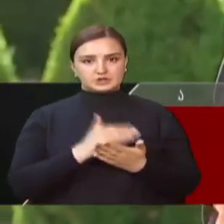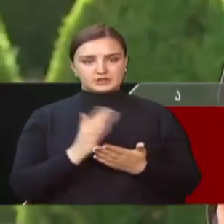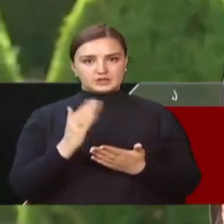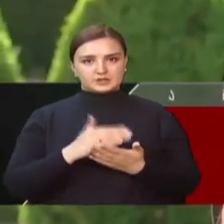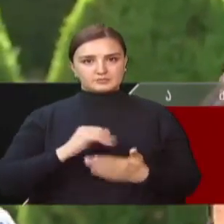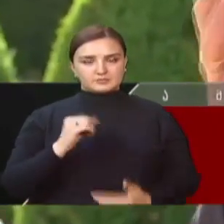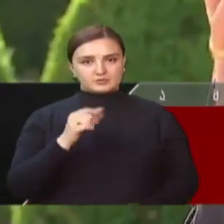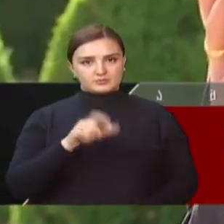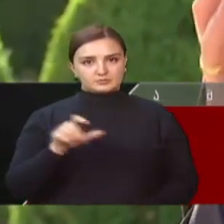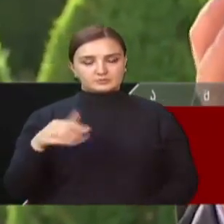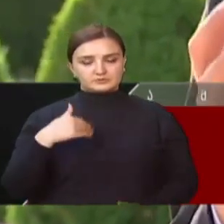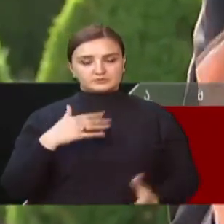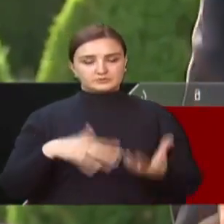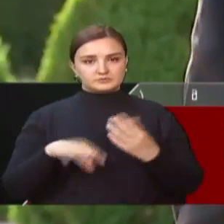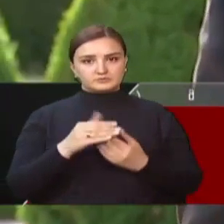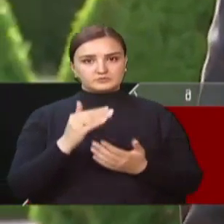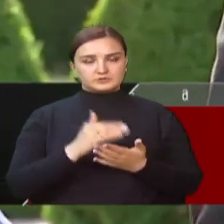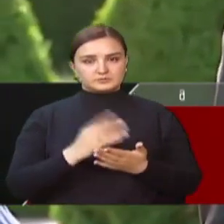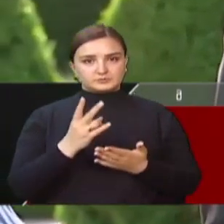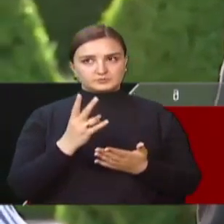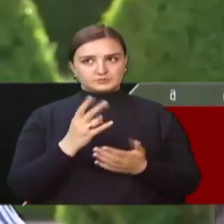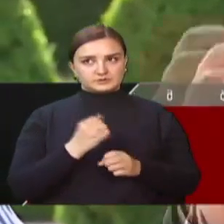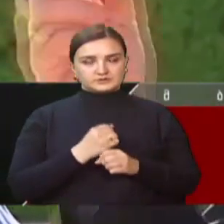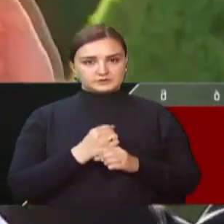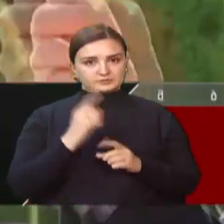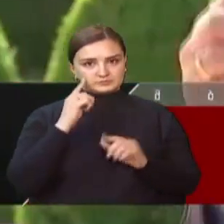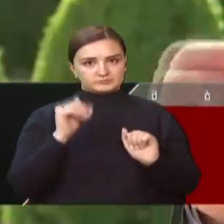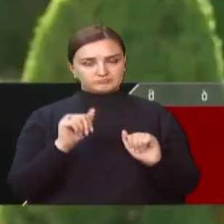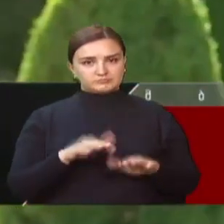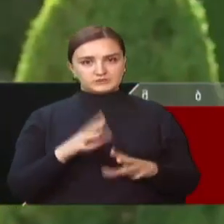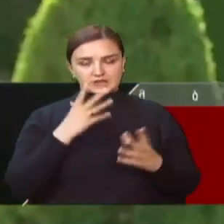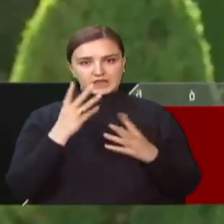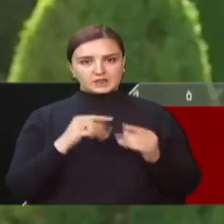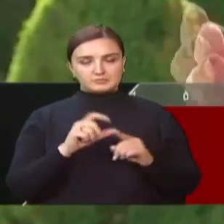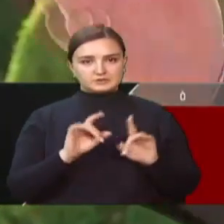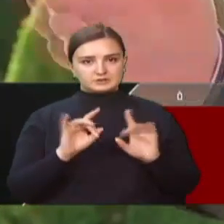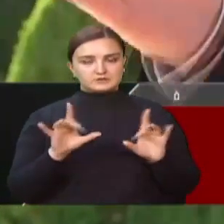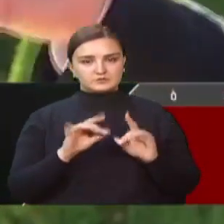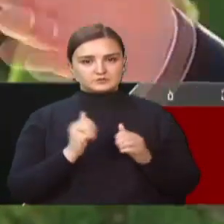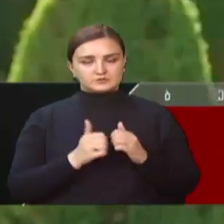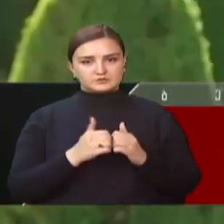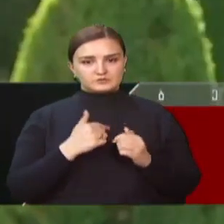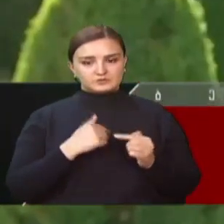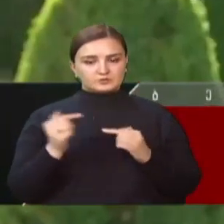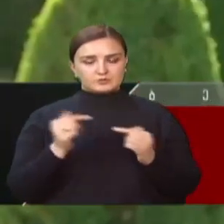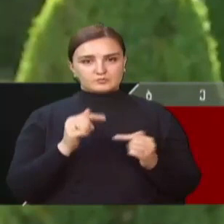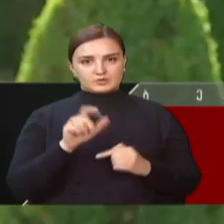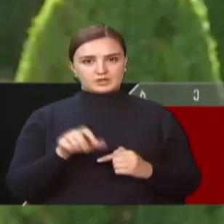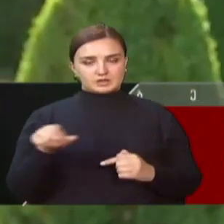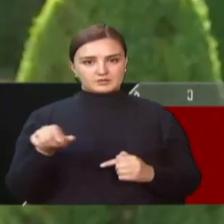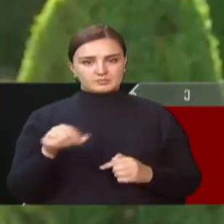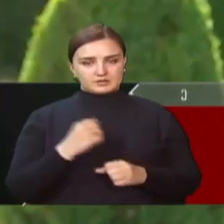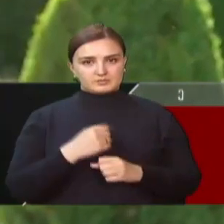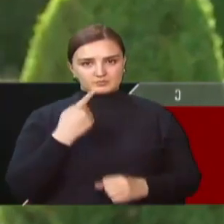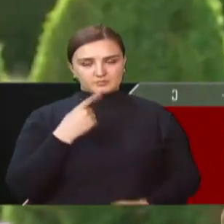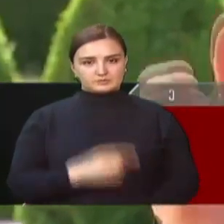vrebu. Ce e ședegevi tu, da, vascunat, gava, că tu, da, scunebi, dar ai halbe narativ, zero, mi-e zis, o, tu, ce e oponente, bi,